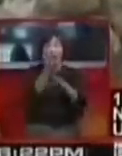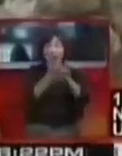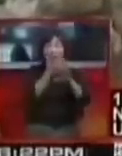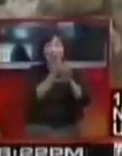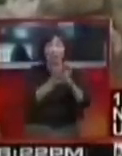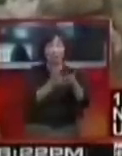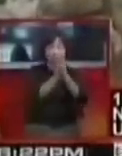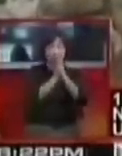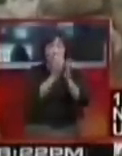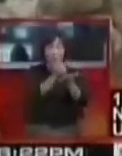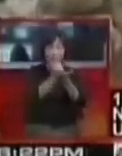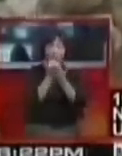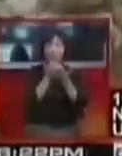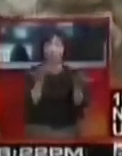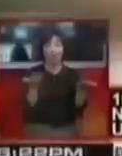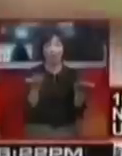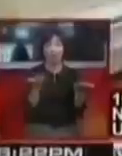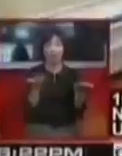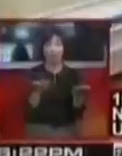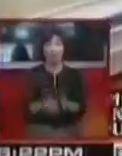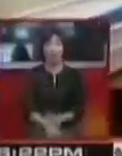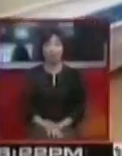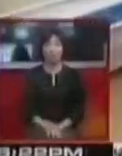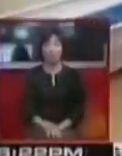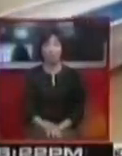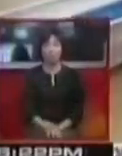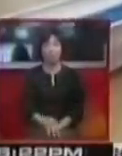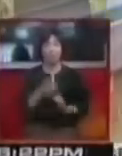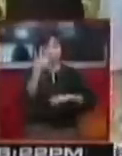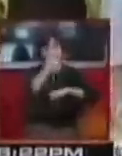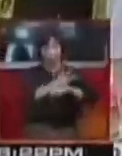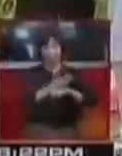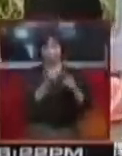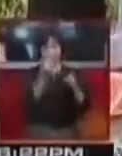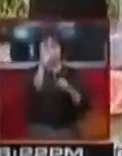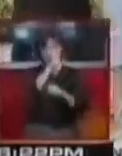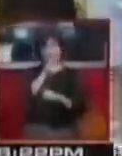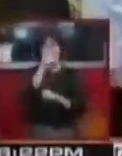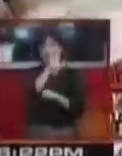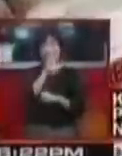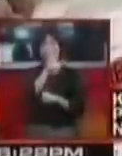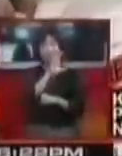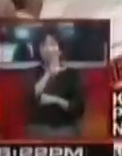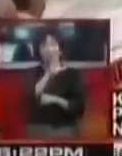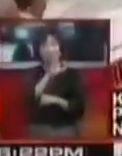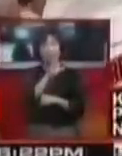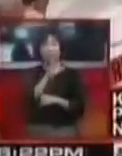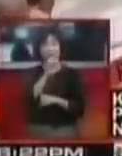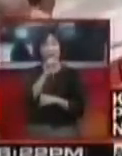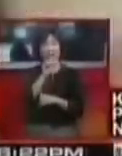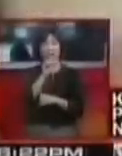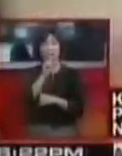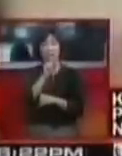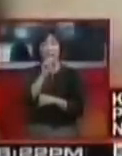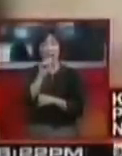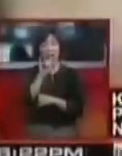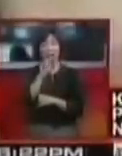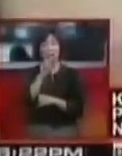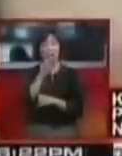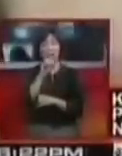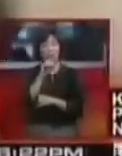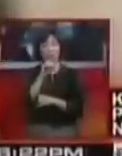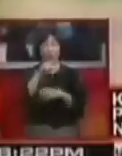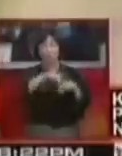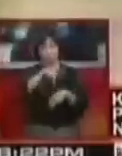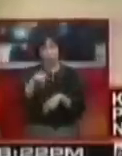tulong. Tulungan niyo naman po kami. Halos 3 araw namang hinanap ng mga rescue team sa San Simon, Pampanga, ang 15 anyos